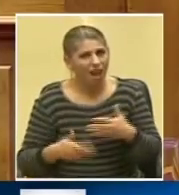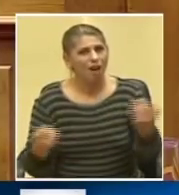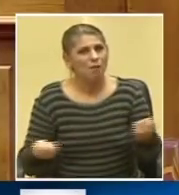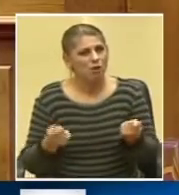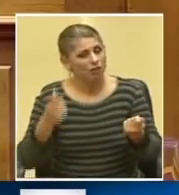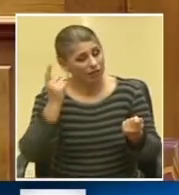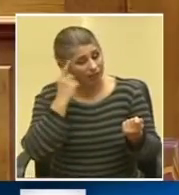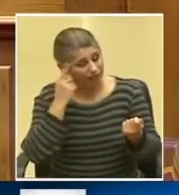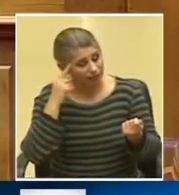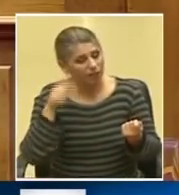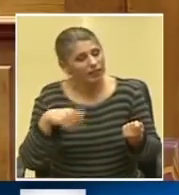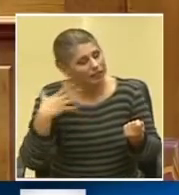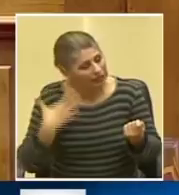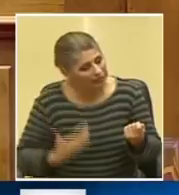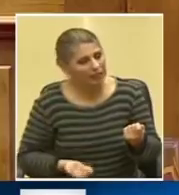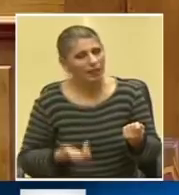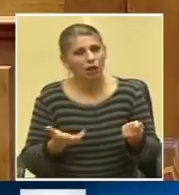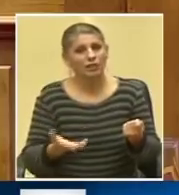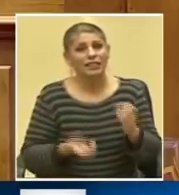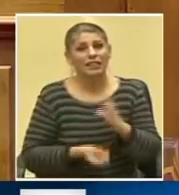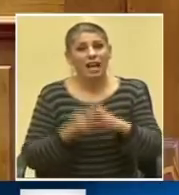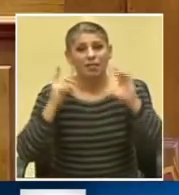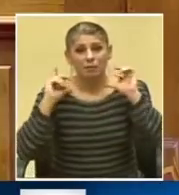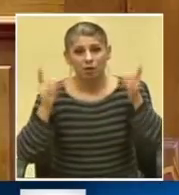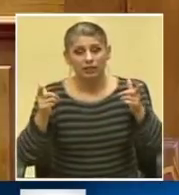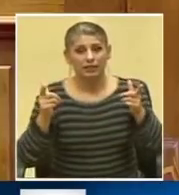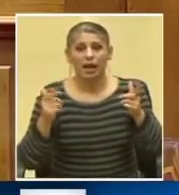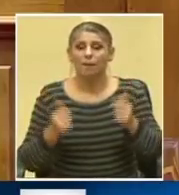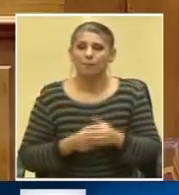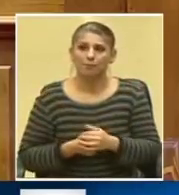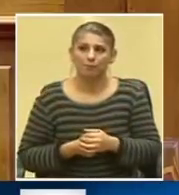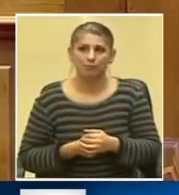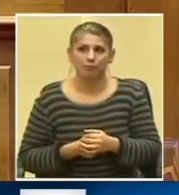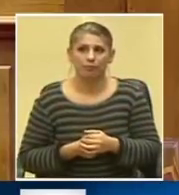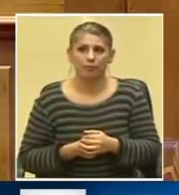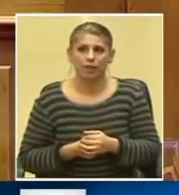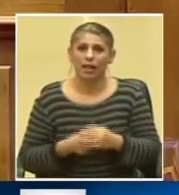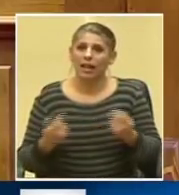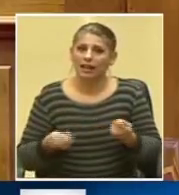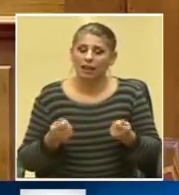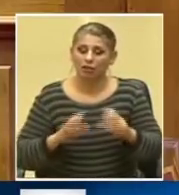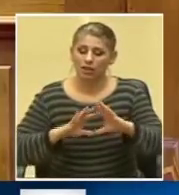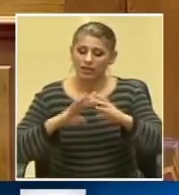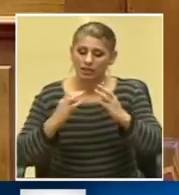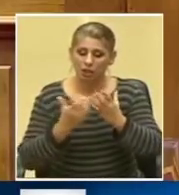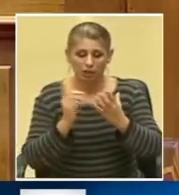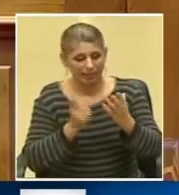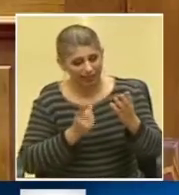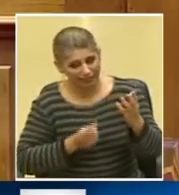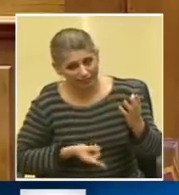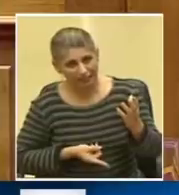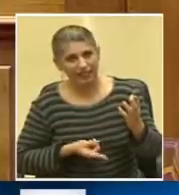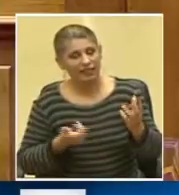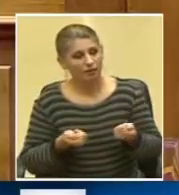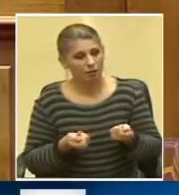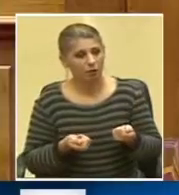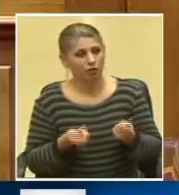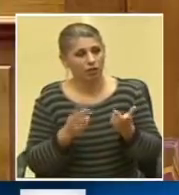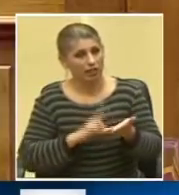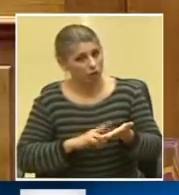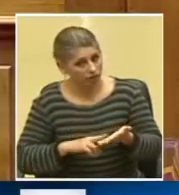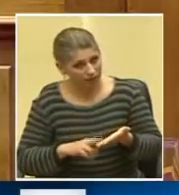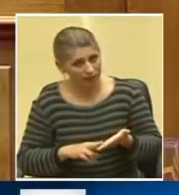καταλαβαίνουμε, είναι ότι η Νέα Δημοκρατία, κάνοντας συνολική κριτική για τα πεπραγμένα και για το